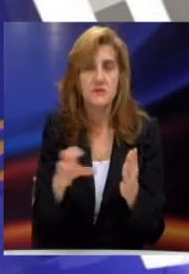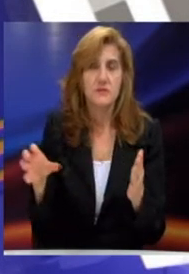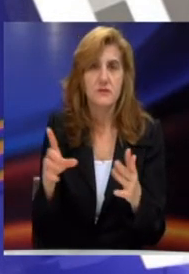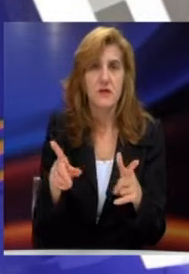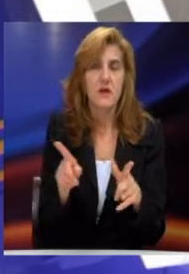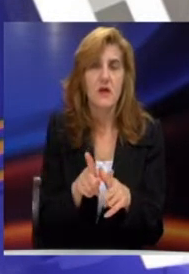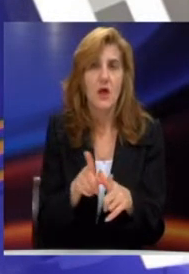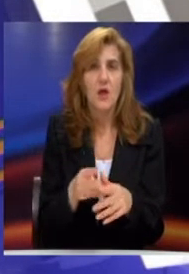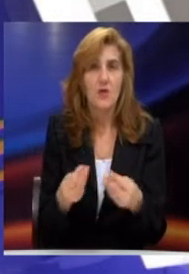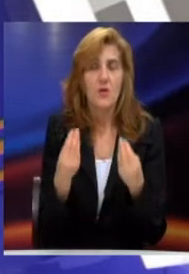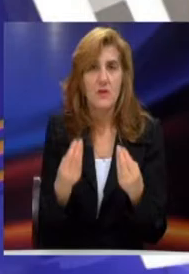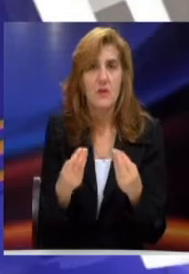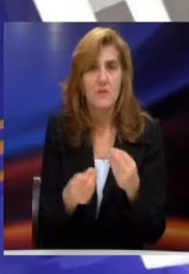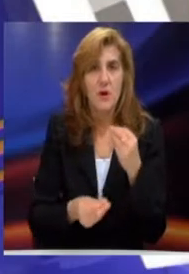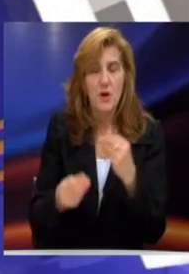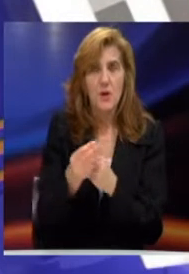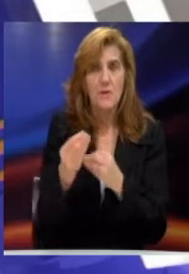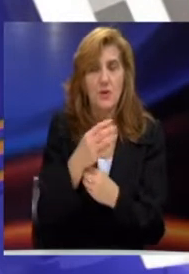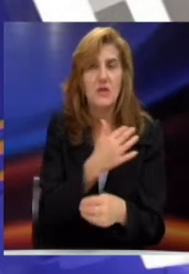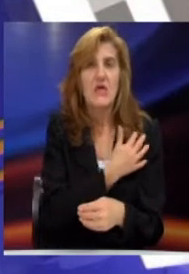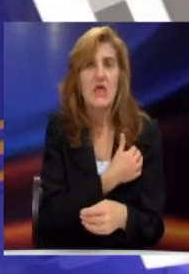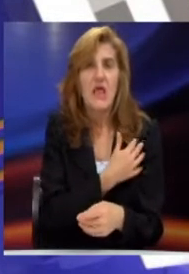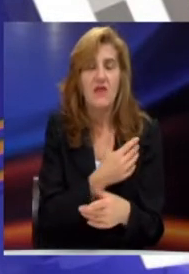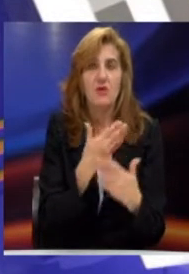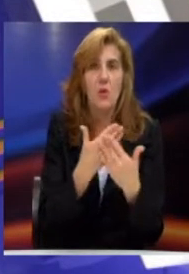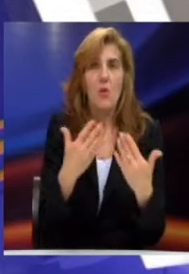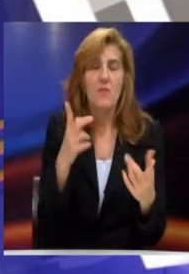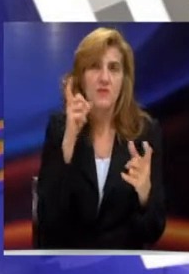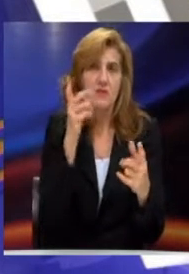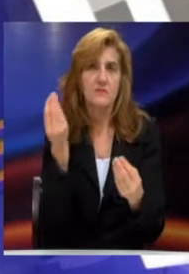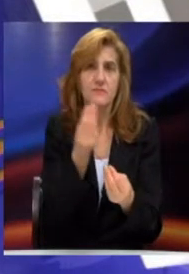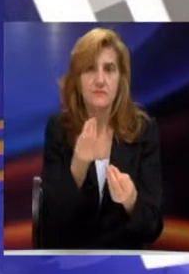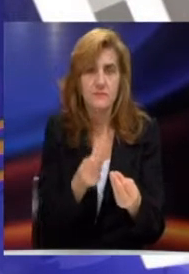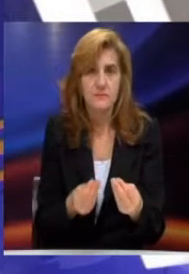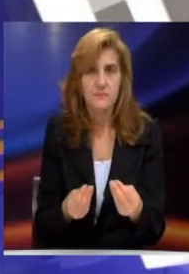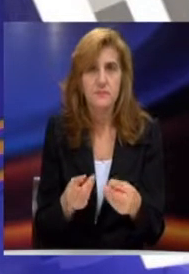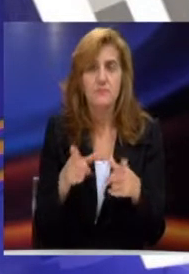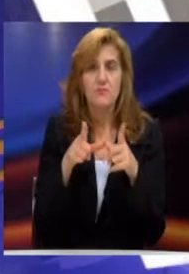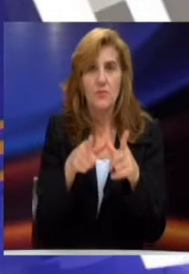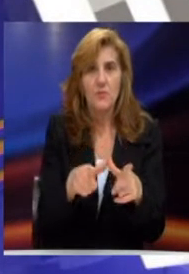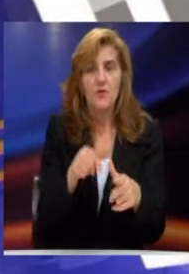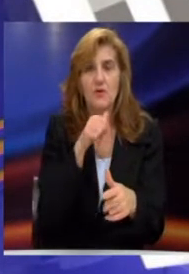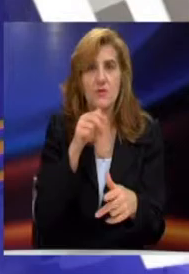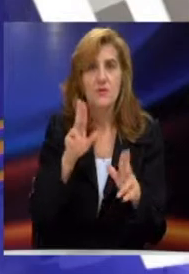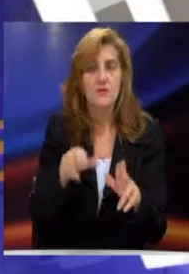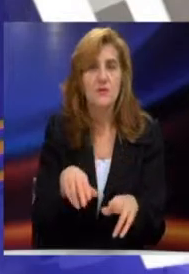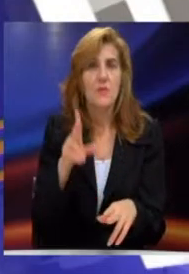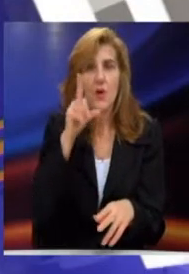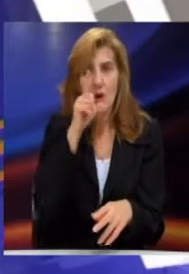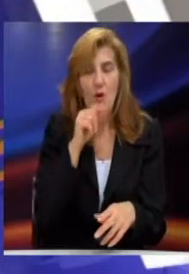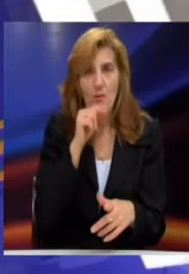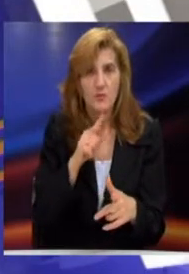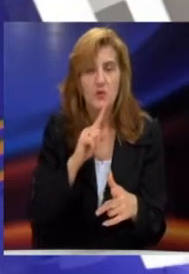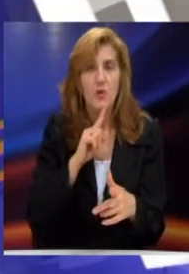darivanja dobra i sa željom da se podigne brend hrvatske naivne umetnosti. Naime, u Koprivničko-križevačkoj županiji nalazi se